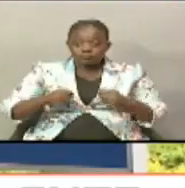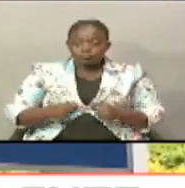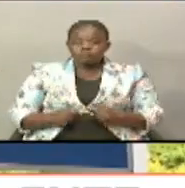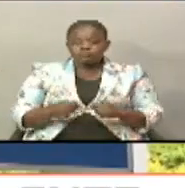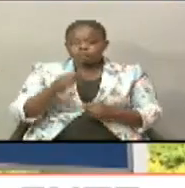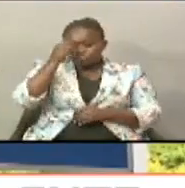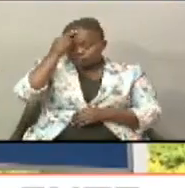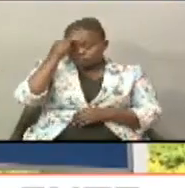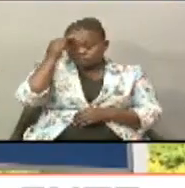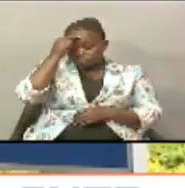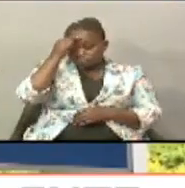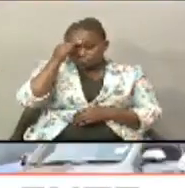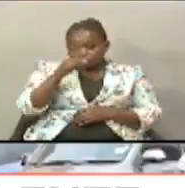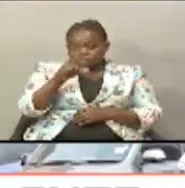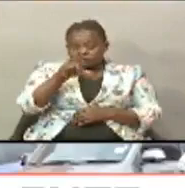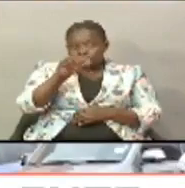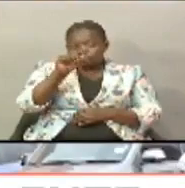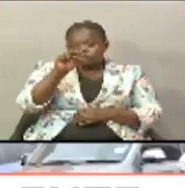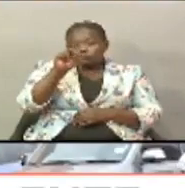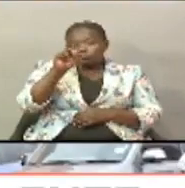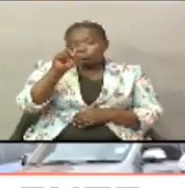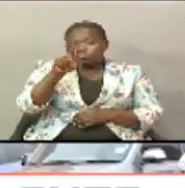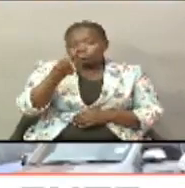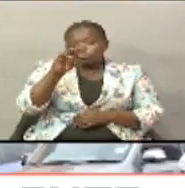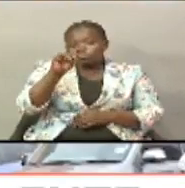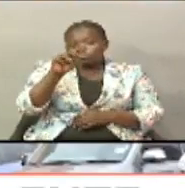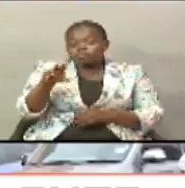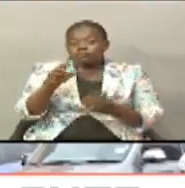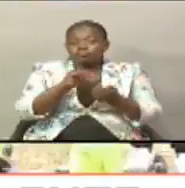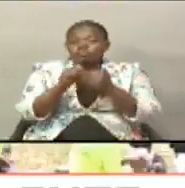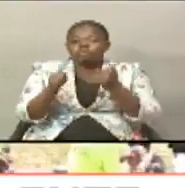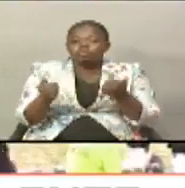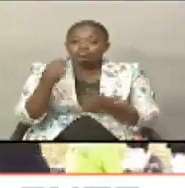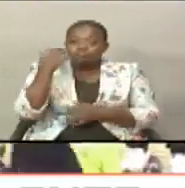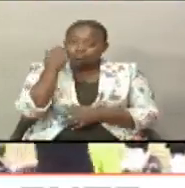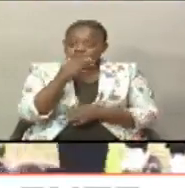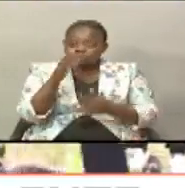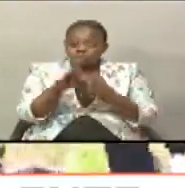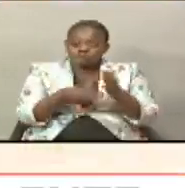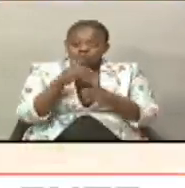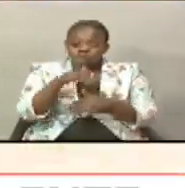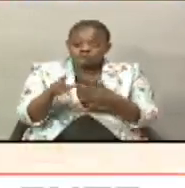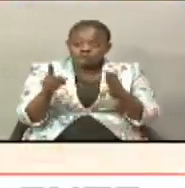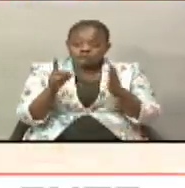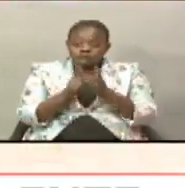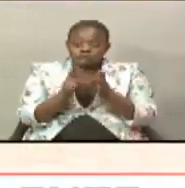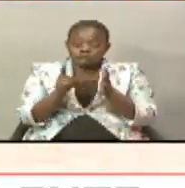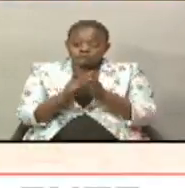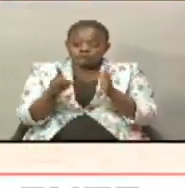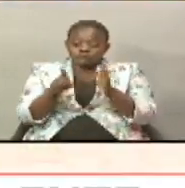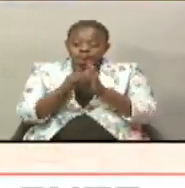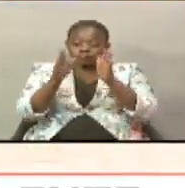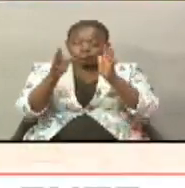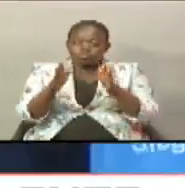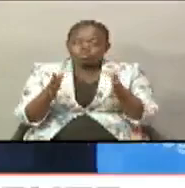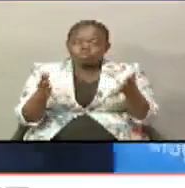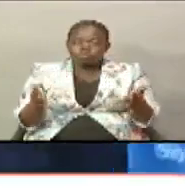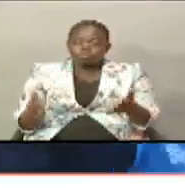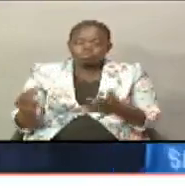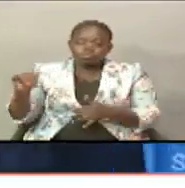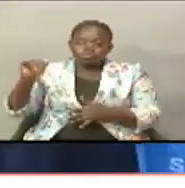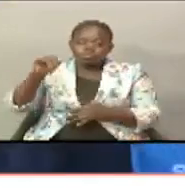Abayizi ba Landmark Junior School bavuganyizza mu by'emizannyo mu nyumba zaabwe okuli doctors, lawyers, pilots ne